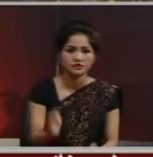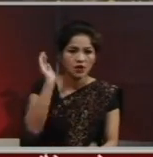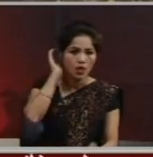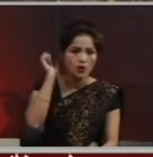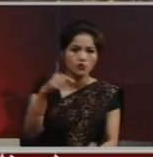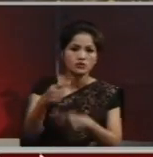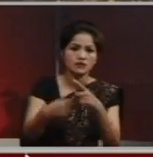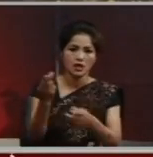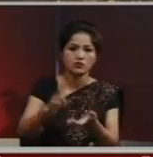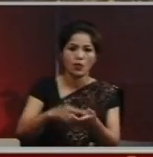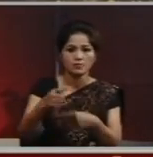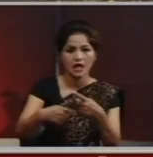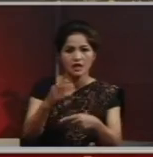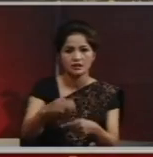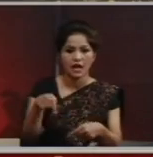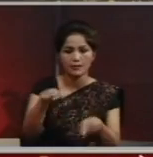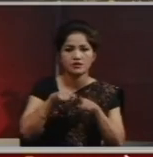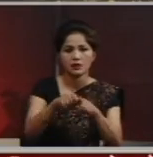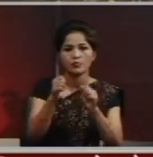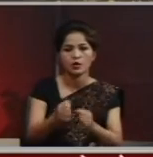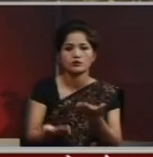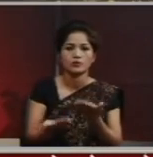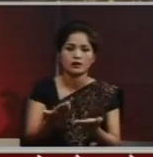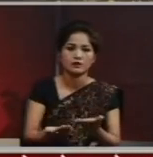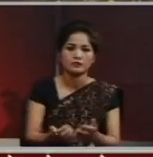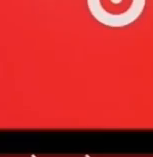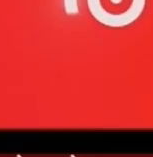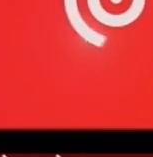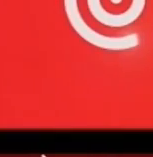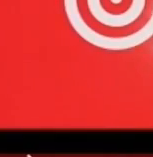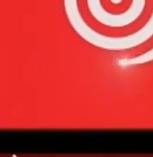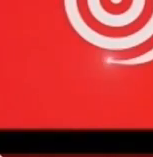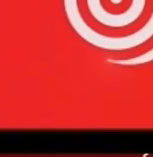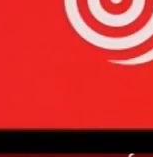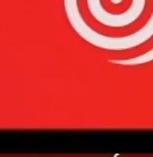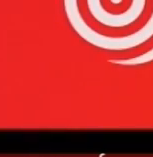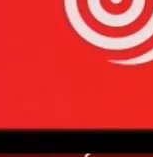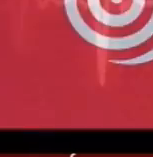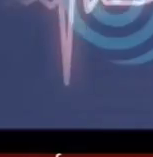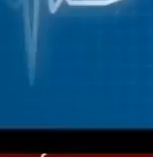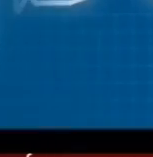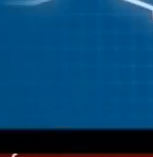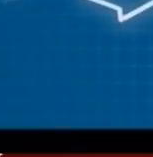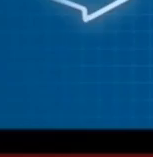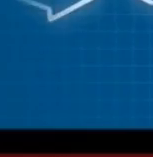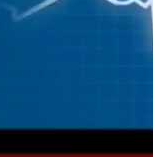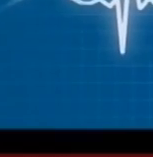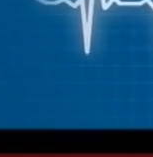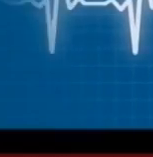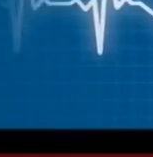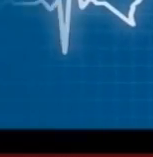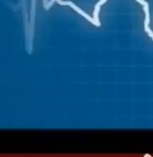खबरको सिलसिला अझै जारी छ, हामीसँगै रहनुहोला। टाइम फर युनाइटेड सिमेन्ट्स ब्रेक।